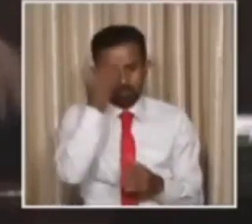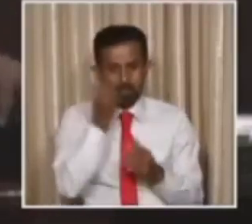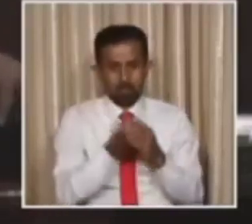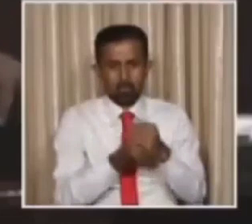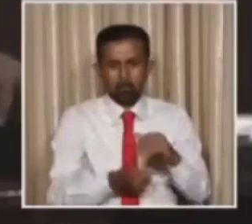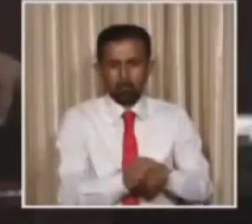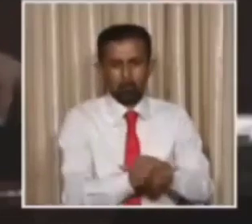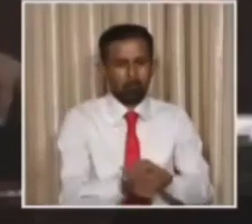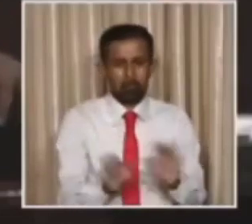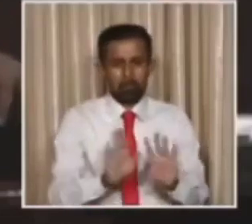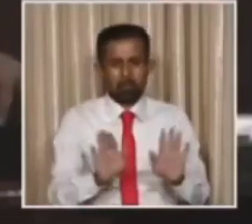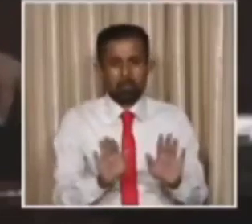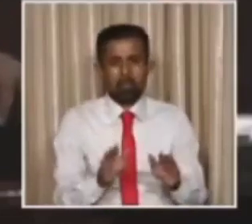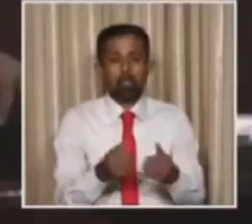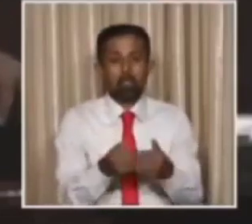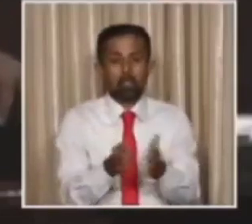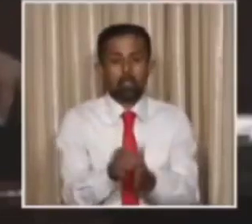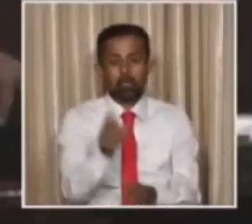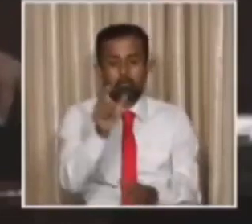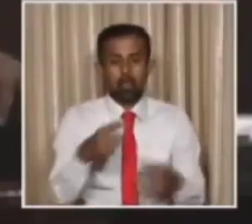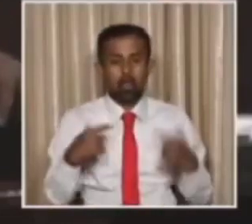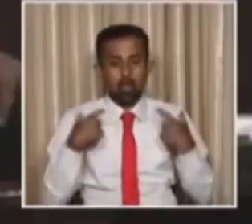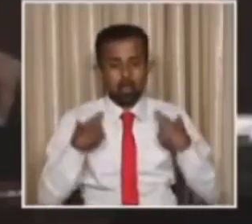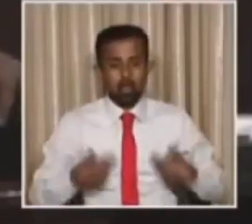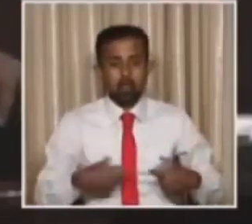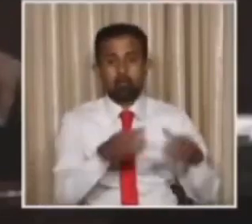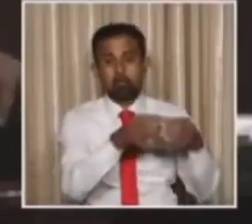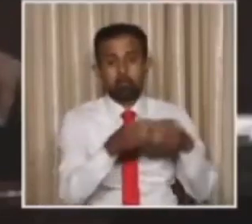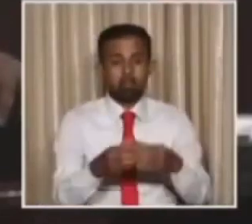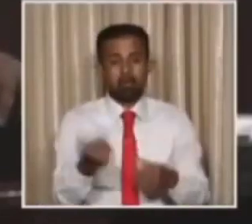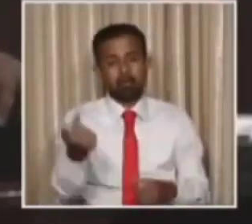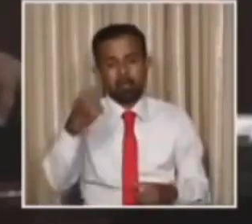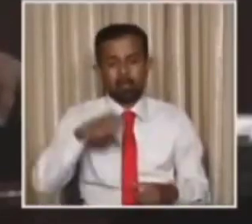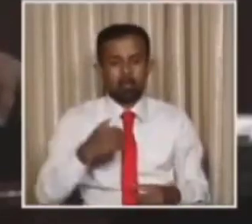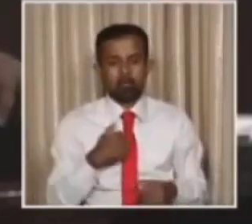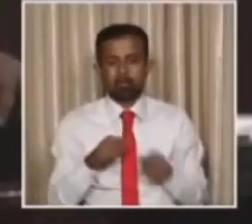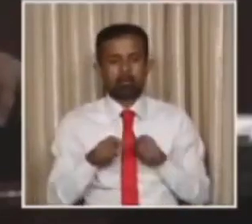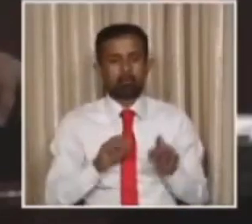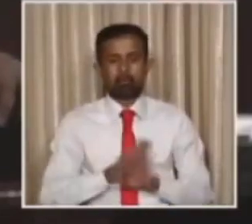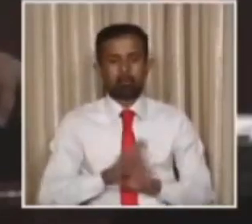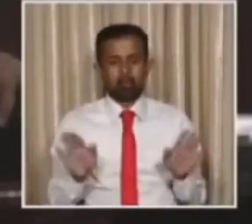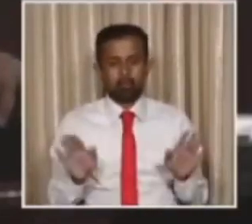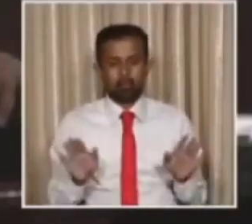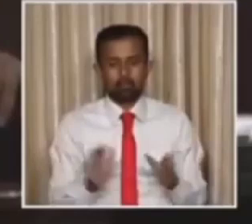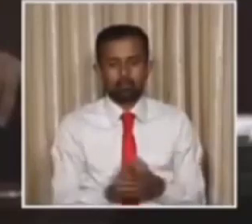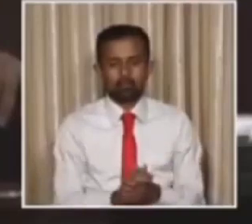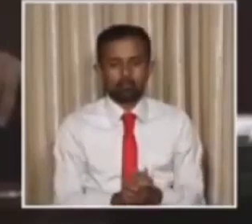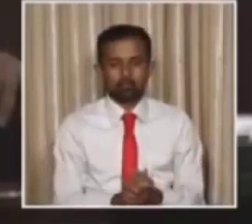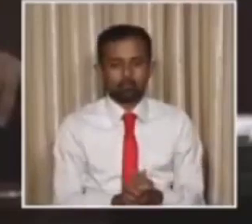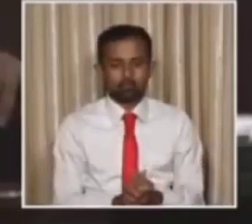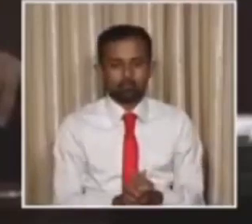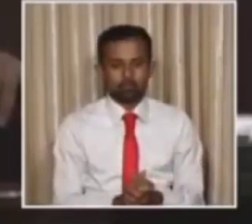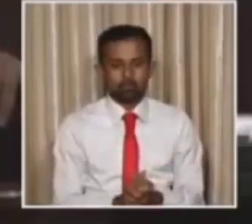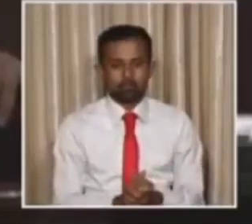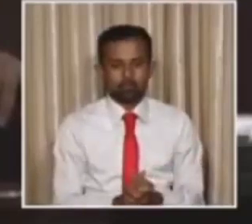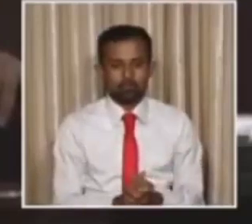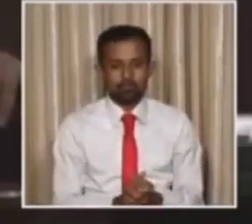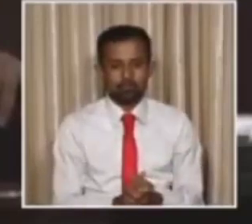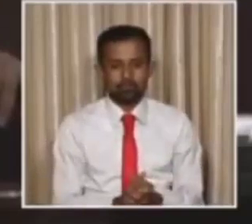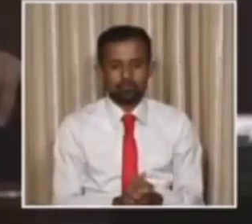பாராளுமன்றத்துக்கு தெரிவு செய்யப்பட்டவன். எனினும் வெளிவிவகார அமைச்சர் தேசிய பட்டியல் உறுப்பினர் ஆவார். எனது மக்கள் சார்பாக அவர்களது